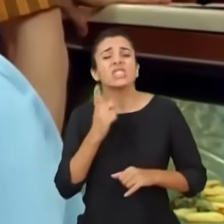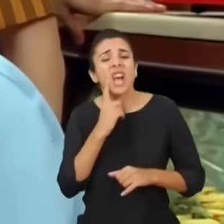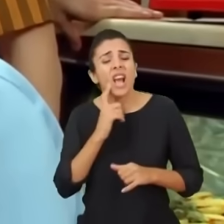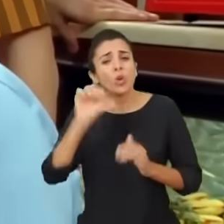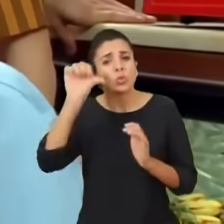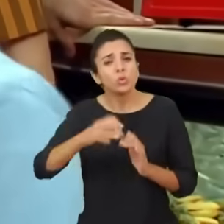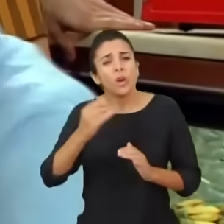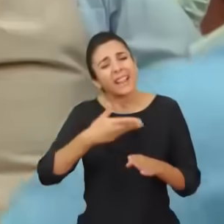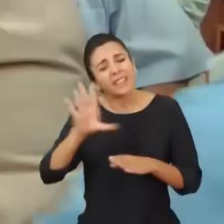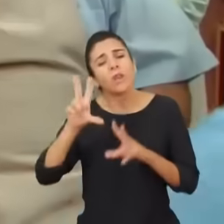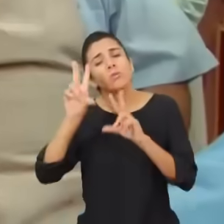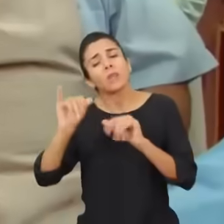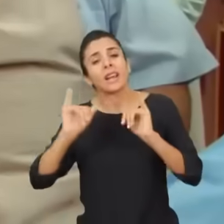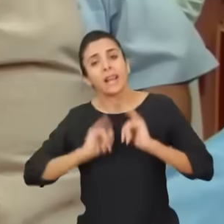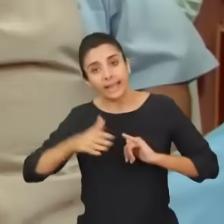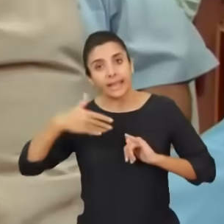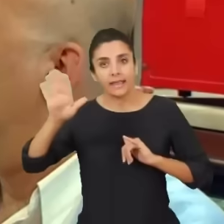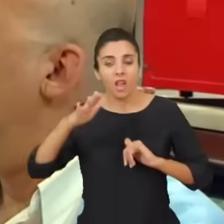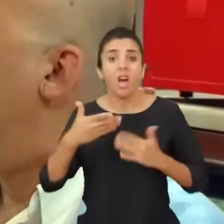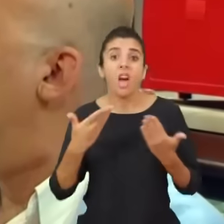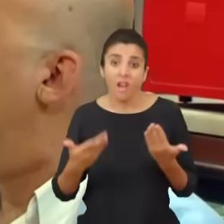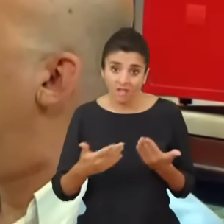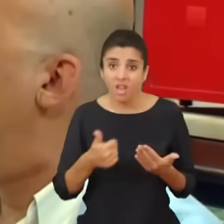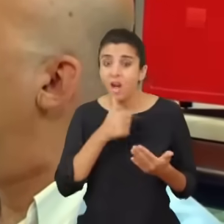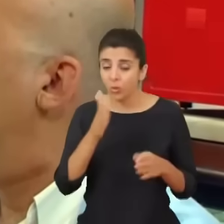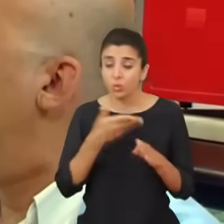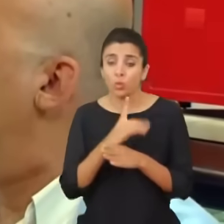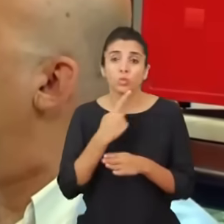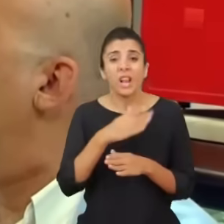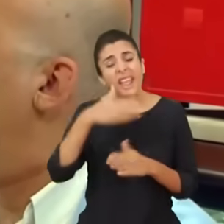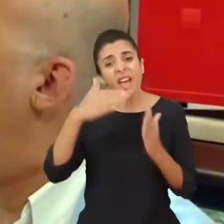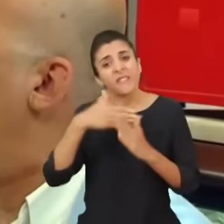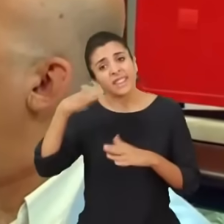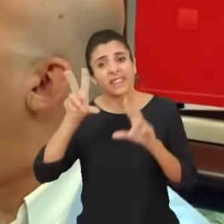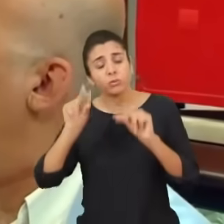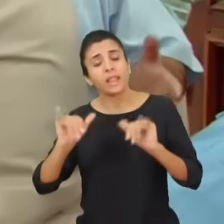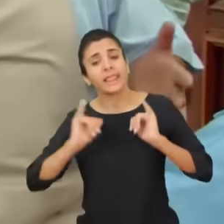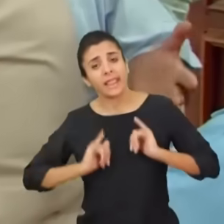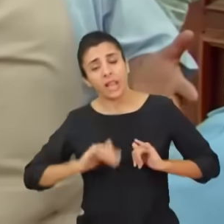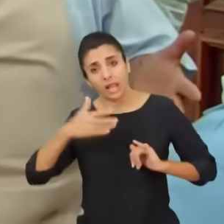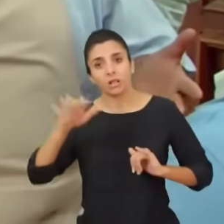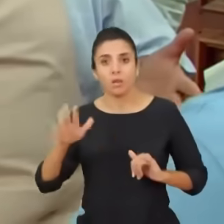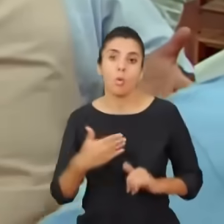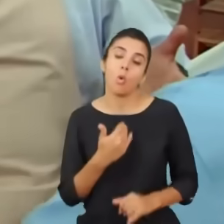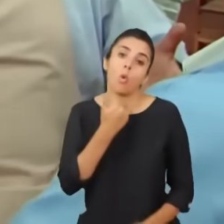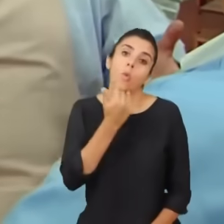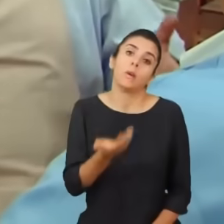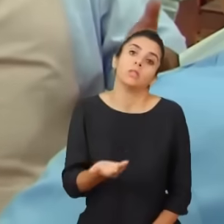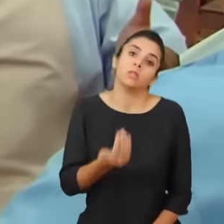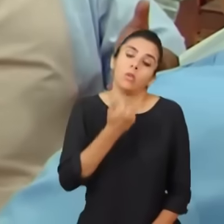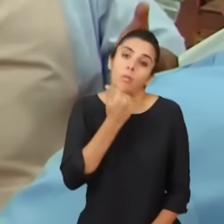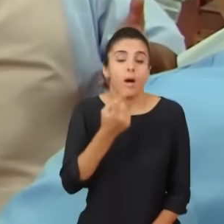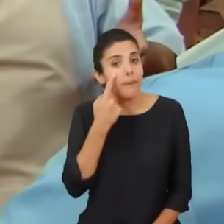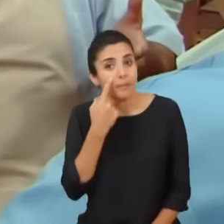şöyle bir iki dakika hadi. Evet ya Sami aga, bak Recep abi doğru söylüyor ha. Git dinlen. Ha. Aynen. Olacak şey mi o?